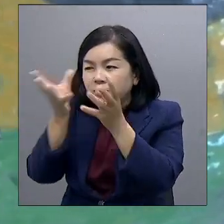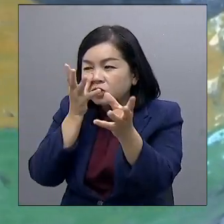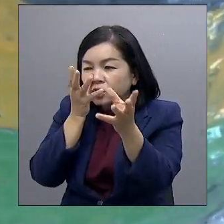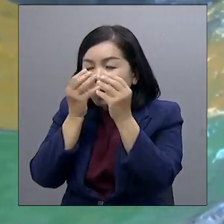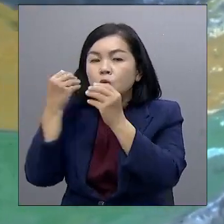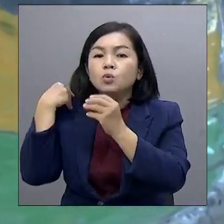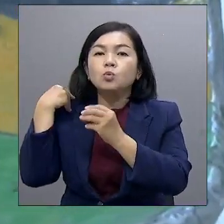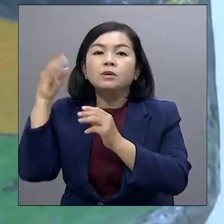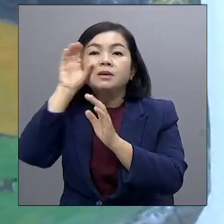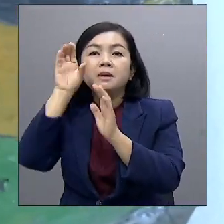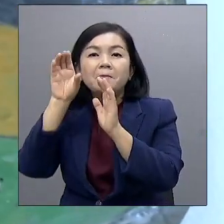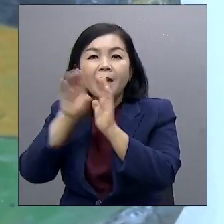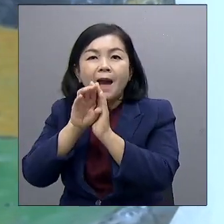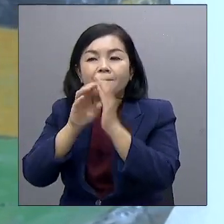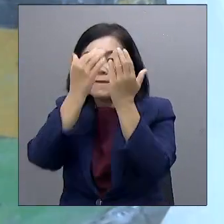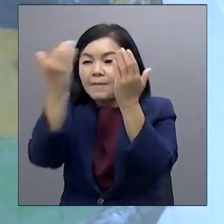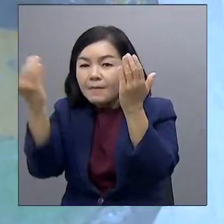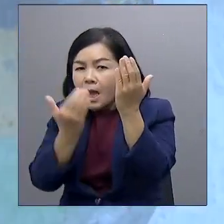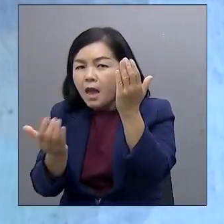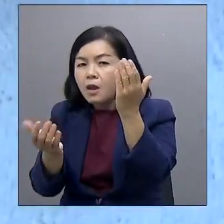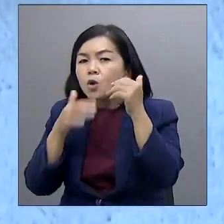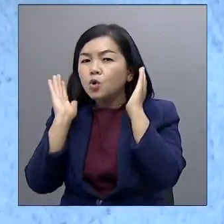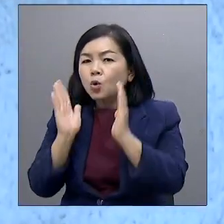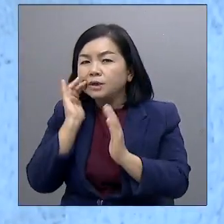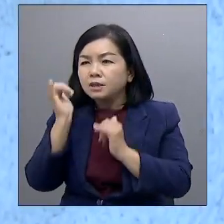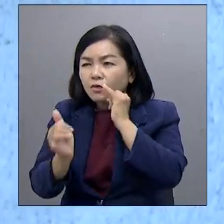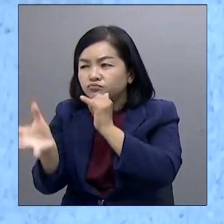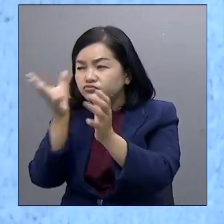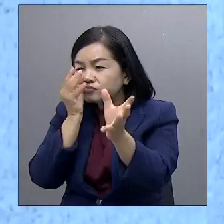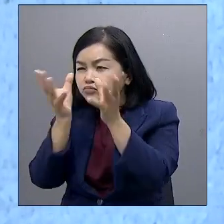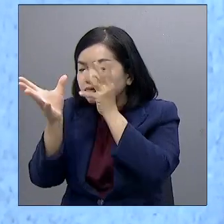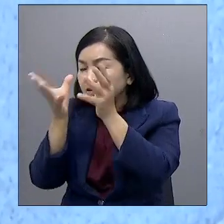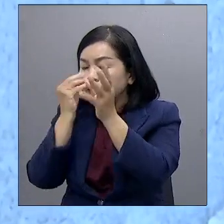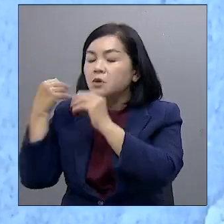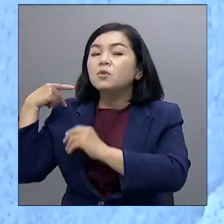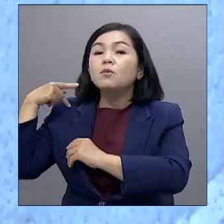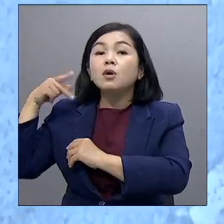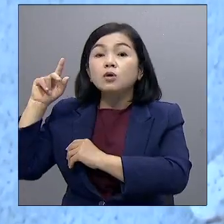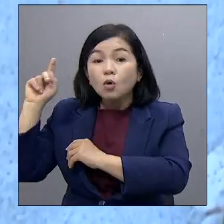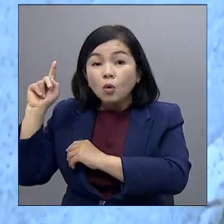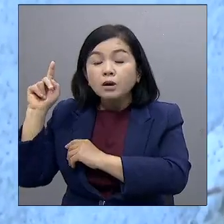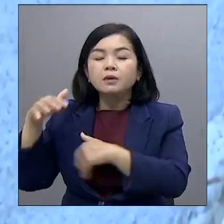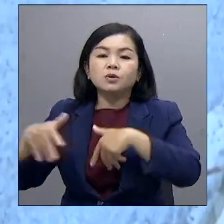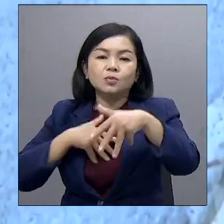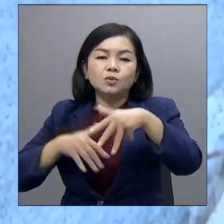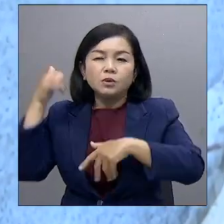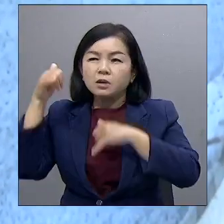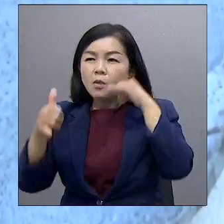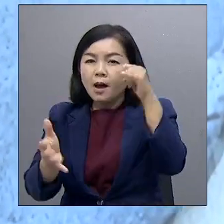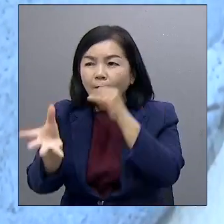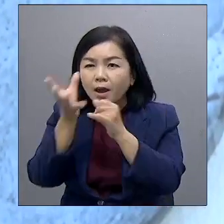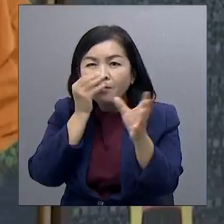นิทรรศการของอาจารย์ชวูฒน่าจะเป็นประโยชน์อย่างมากต่อวงการศิลปะถ้าคนได้เข้ามาก็น่าจะได้เรียนรู้